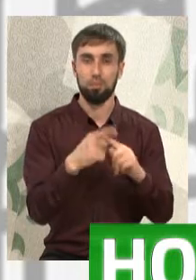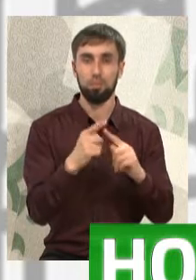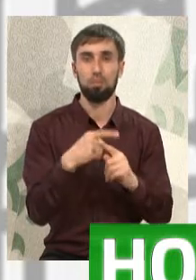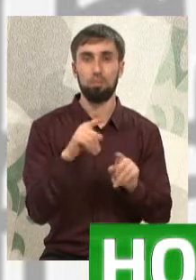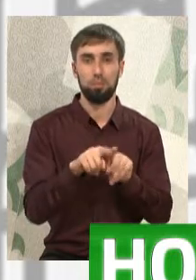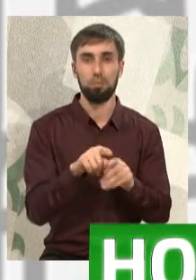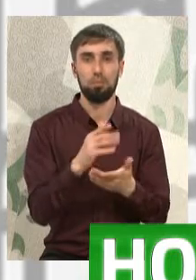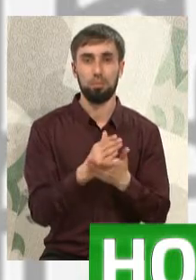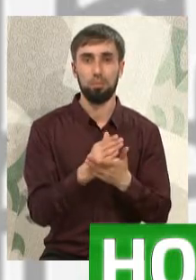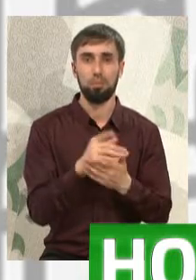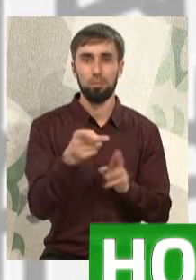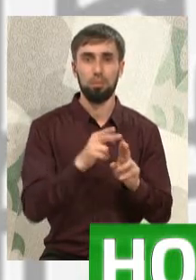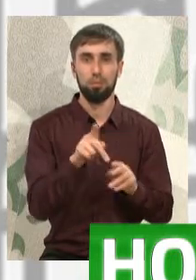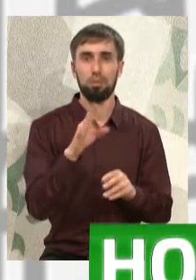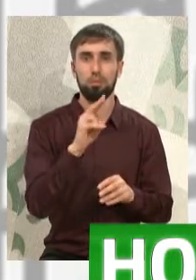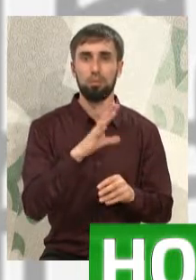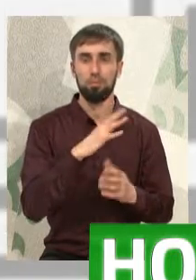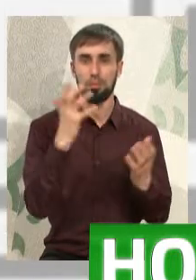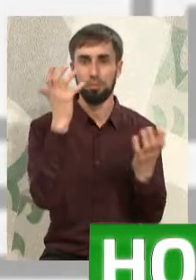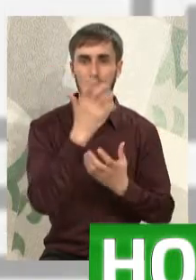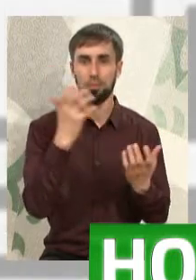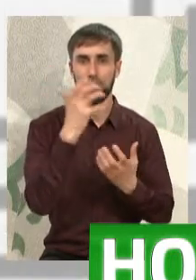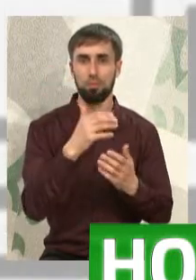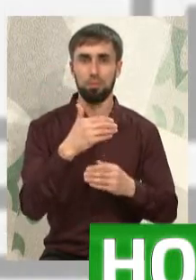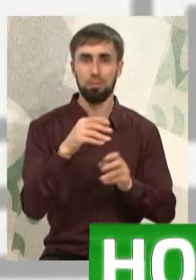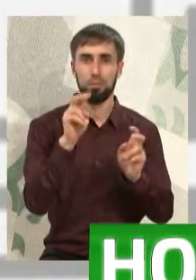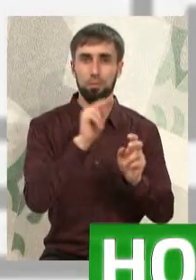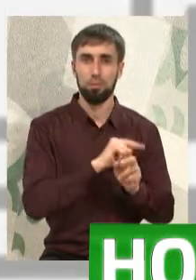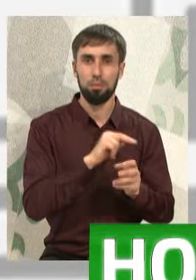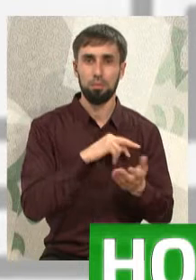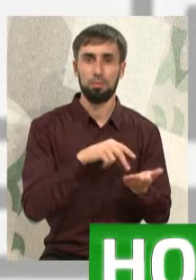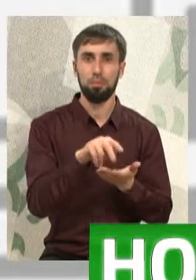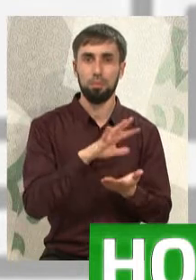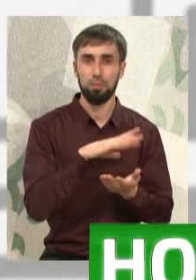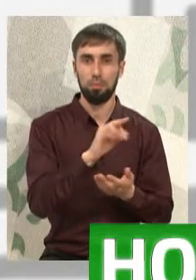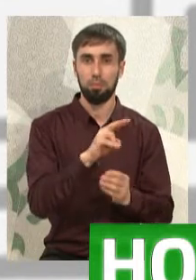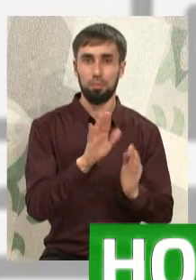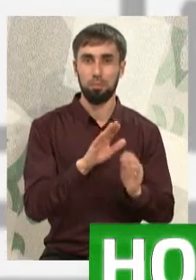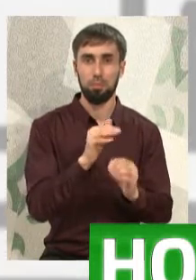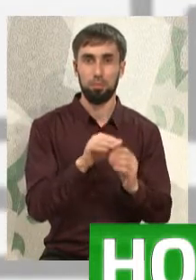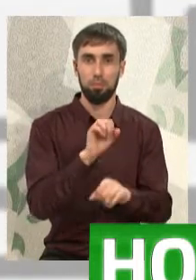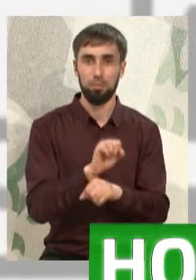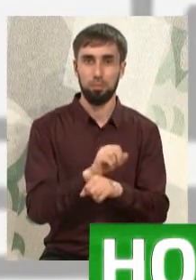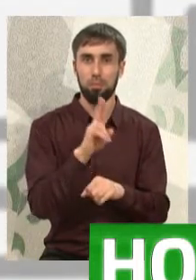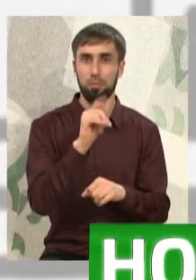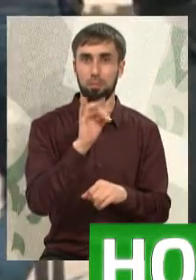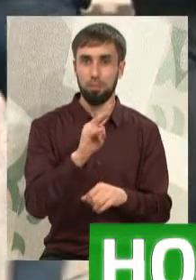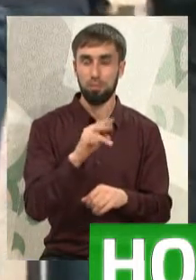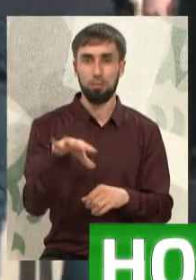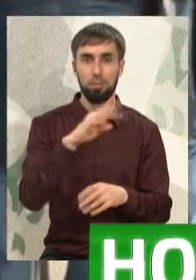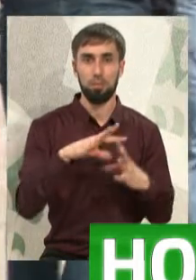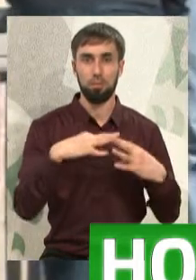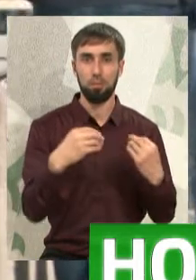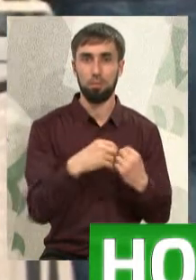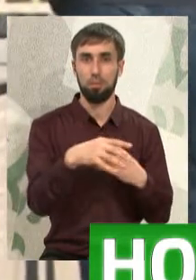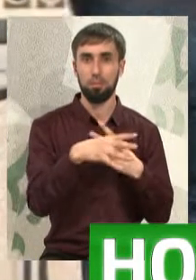это повод в бешеном жизненном ритме остановиться, задуматься, провести время с семьей, со своими близкими или, наконец, заняться тем, до чего все это время